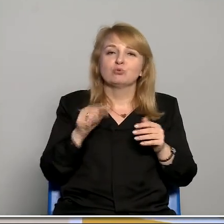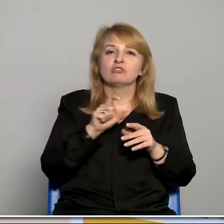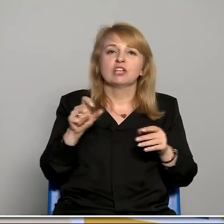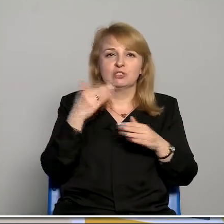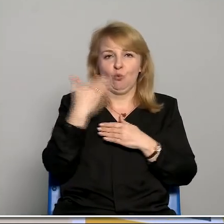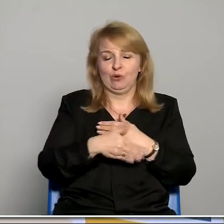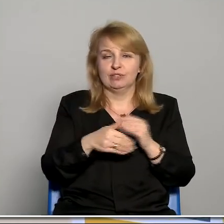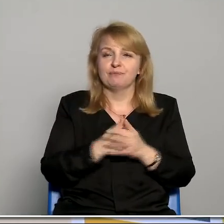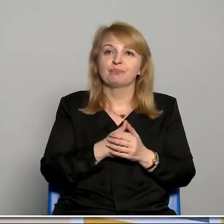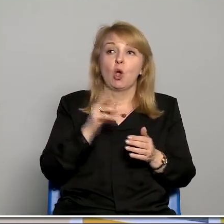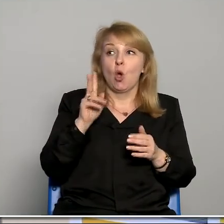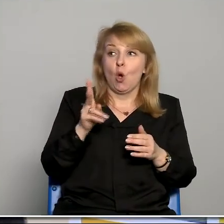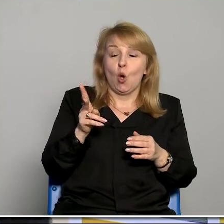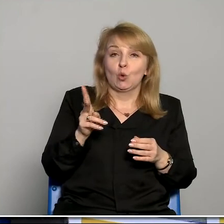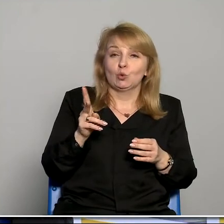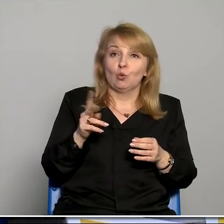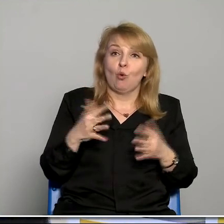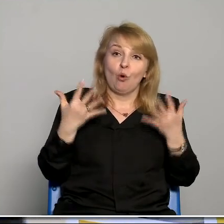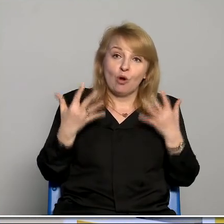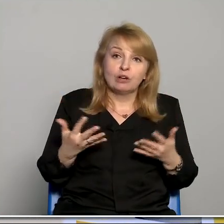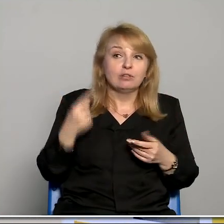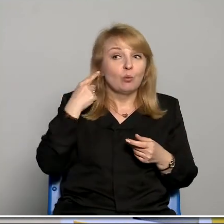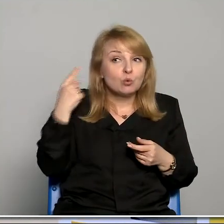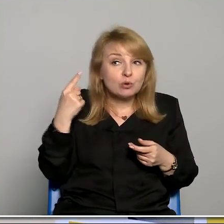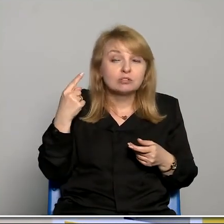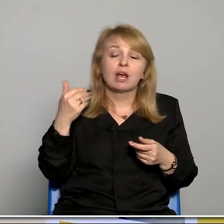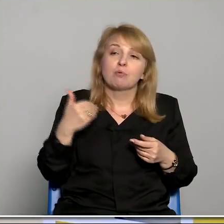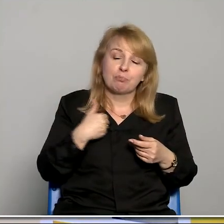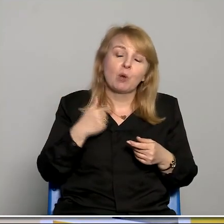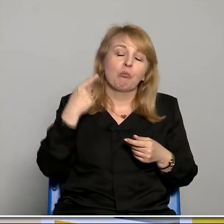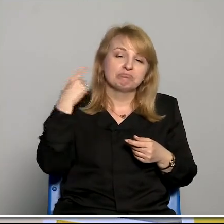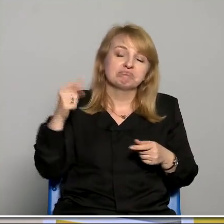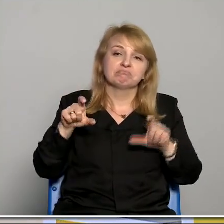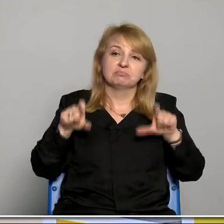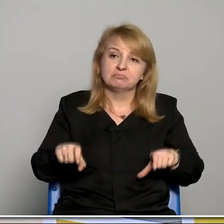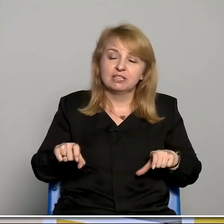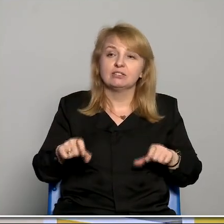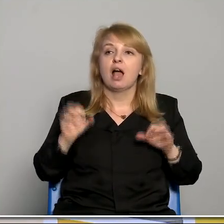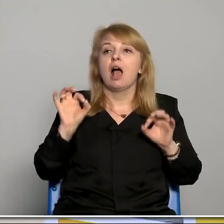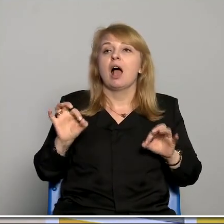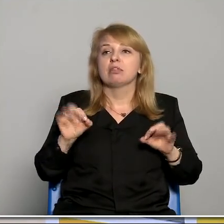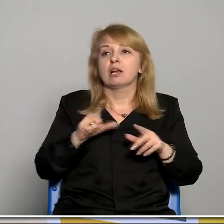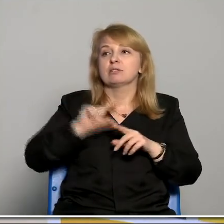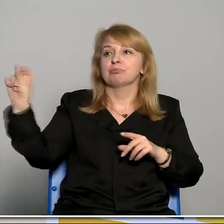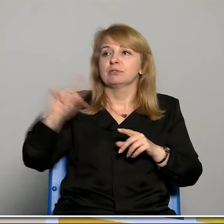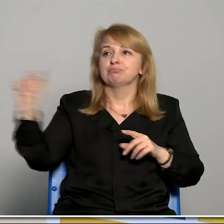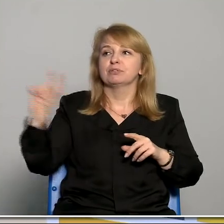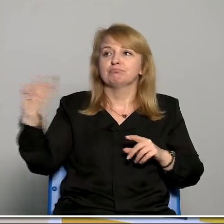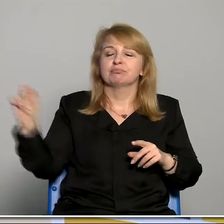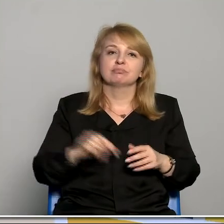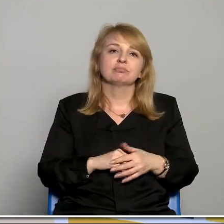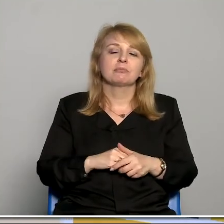chcieli coś usłyszeć i to usłyszeli, to właśnie zaczynają nas opuszczać. Proszę Państwa,